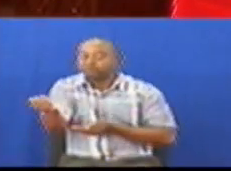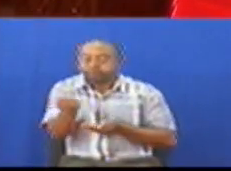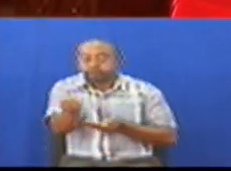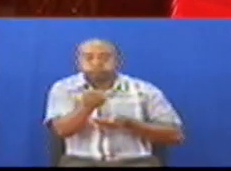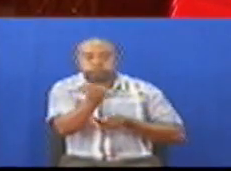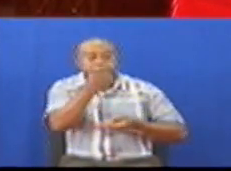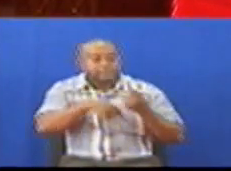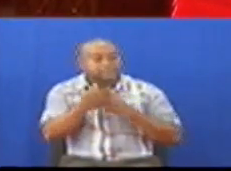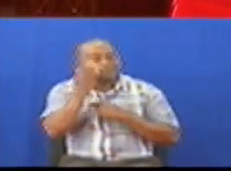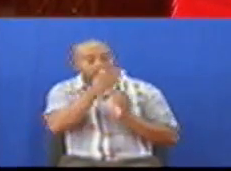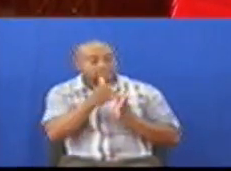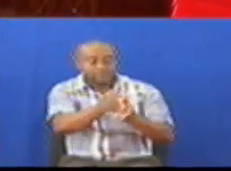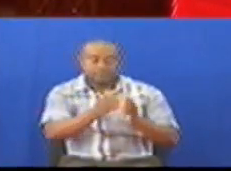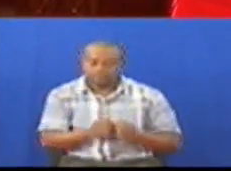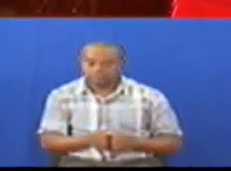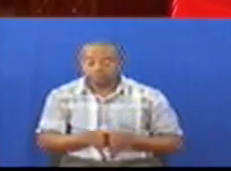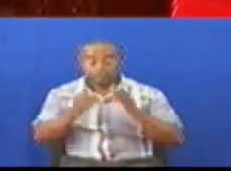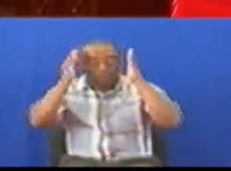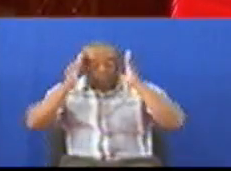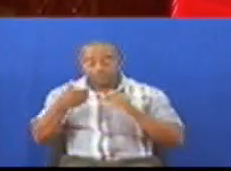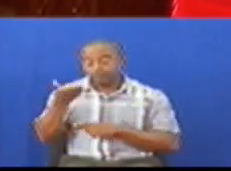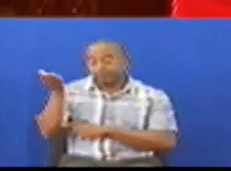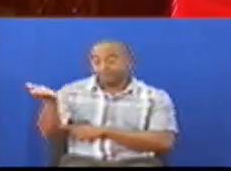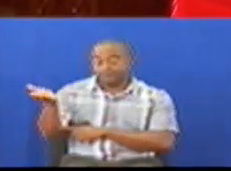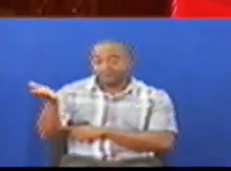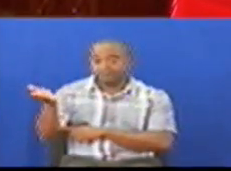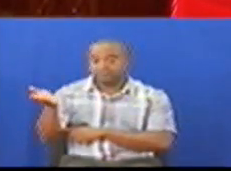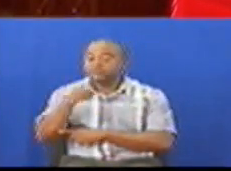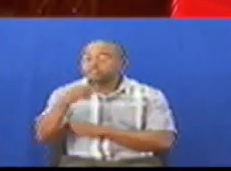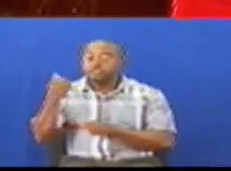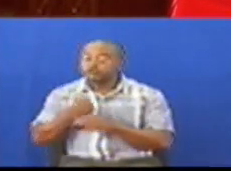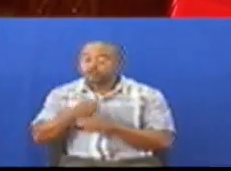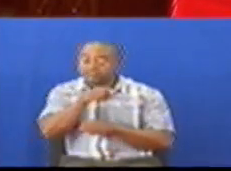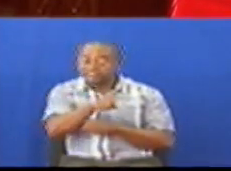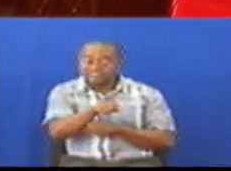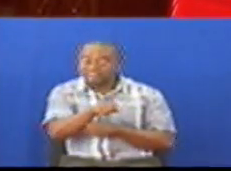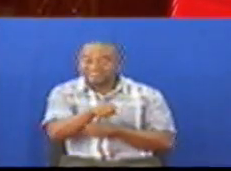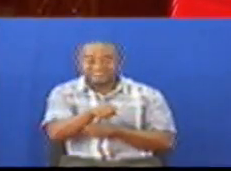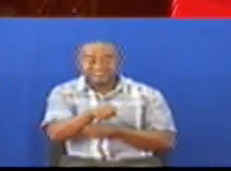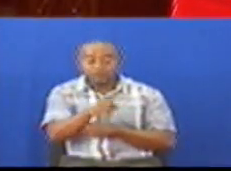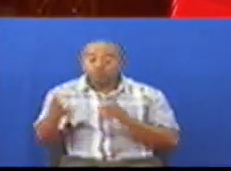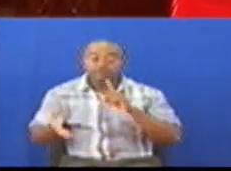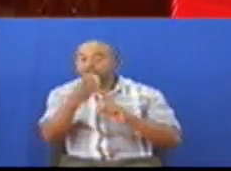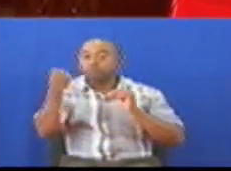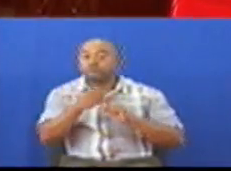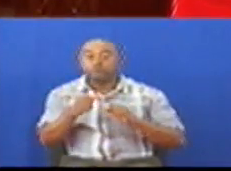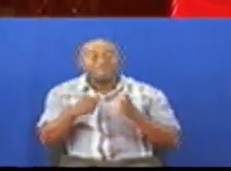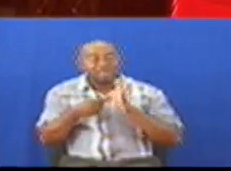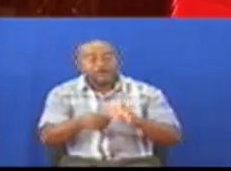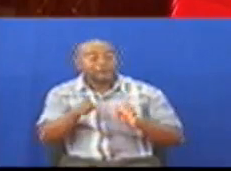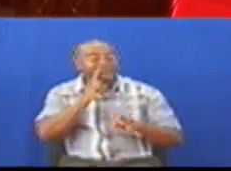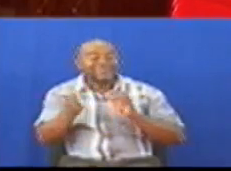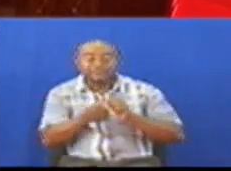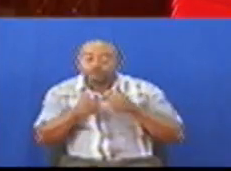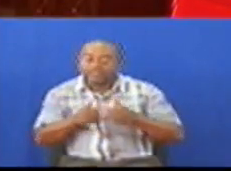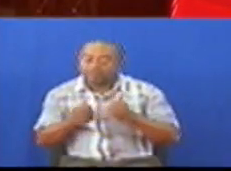za serikali za mitaa. Mheshimiwa Naibu Spika, shughuli hizo haziwezi kufanikiwa ikiwa kila kitu kinategemea kutoka serikali kuu,